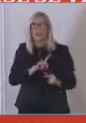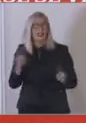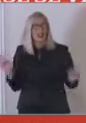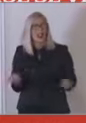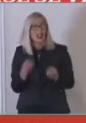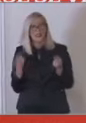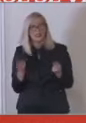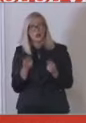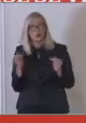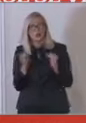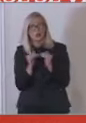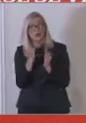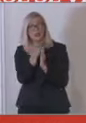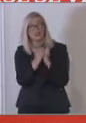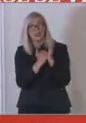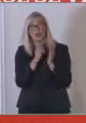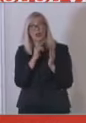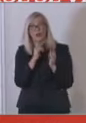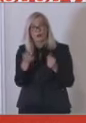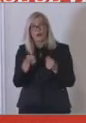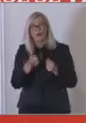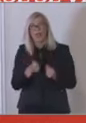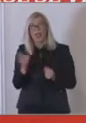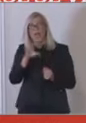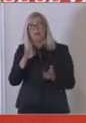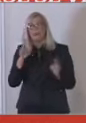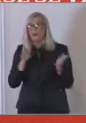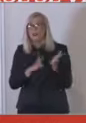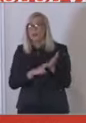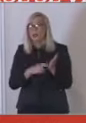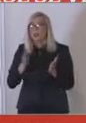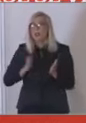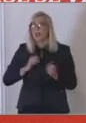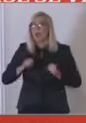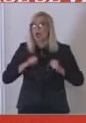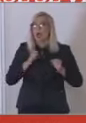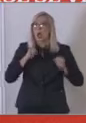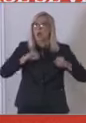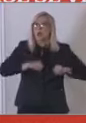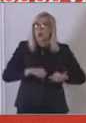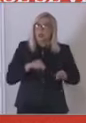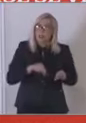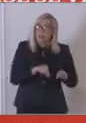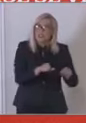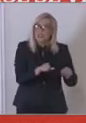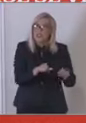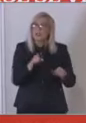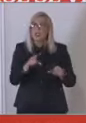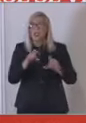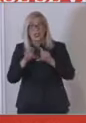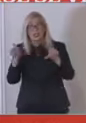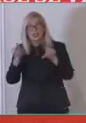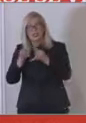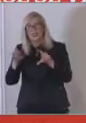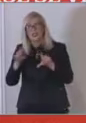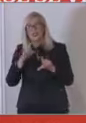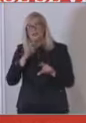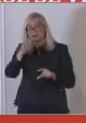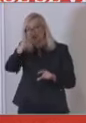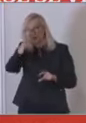zgjidhje. Nuk është lehtë sipas ligjeve të cilat japin të drejta evropiane të qytetarëve që janë pronar të tokës dhe